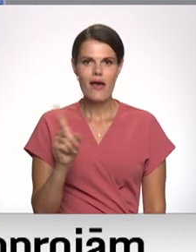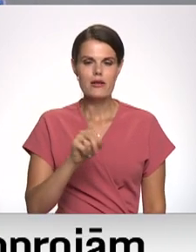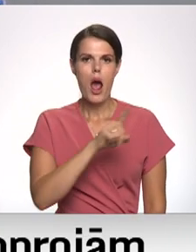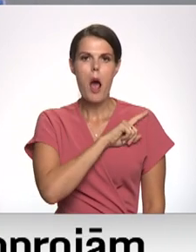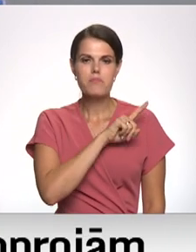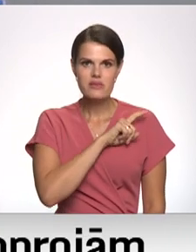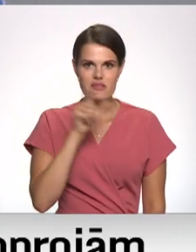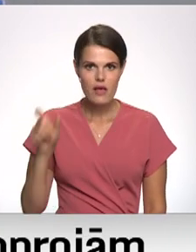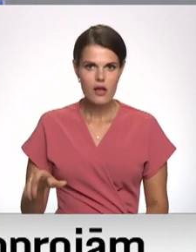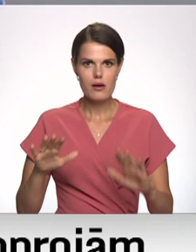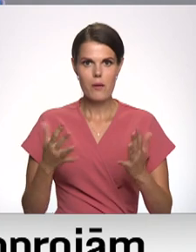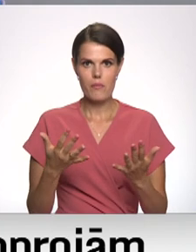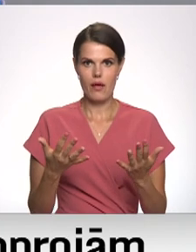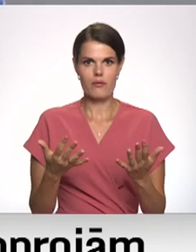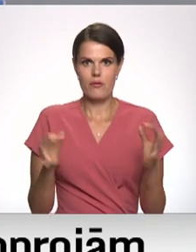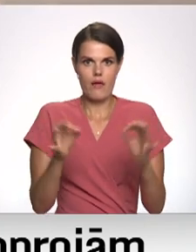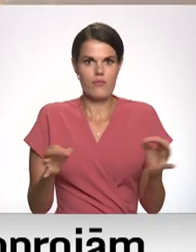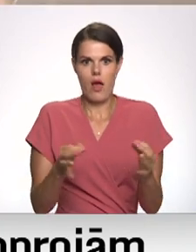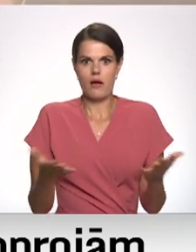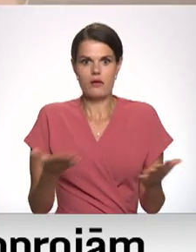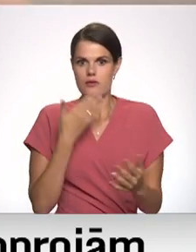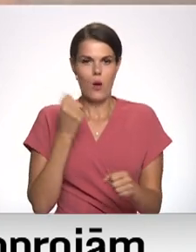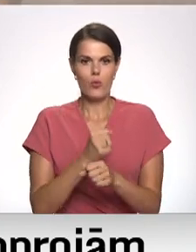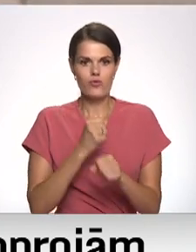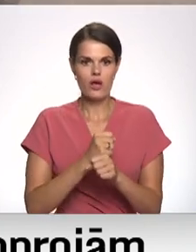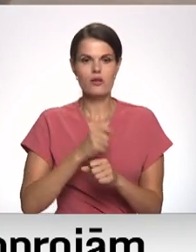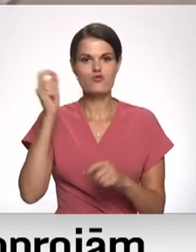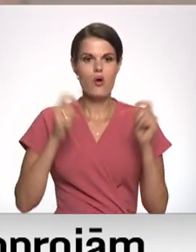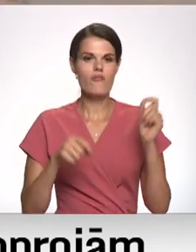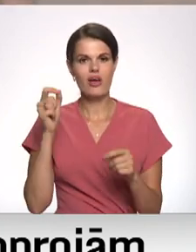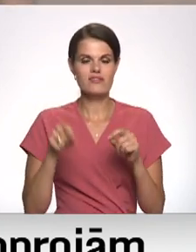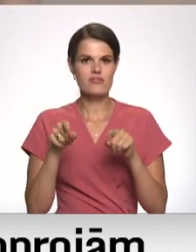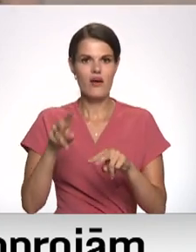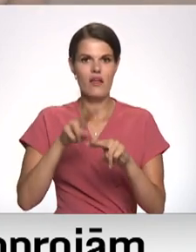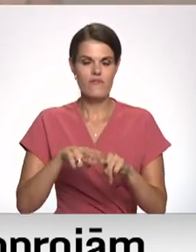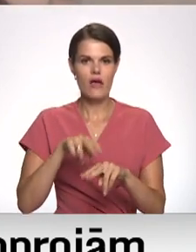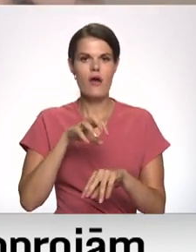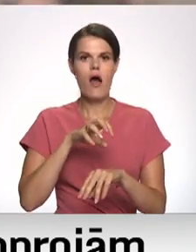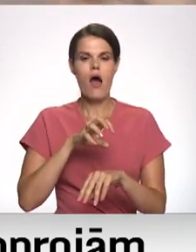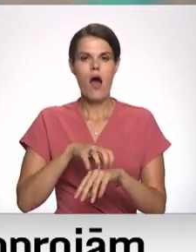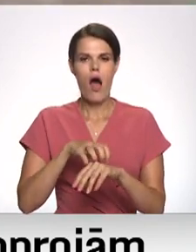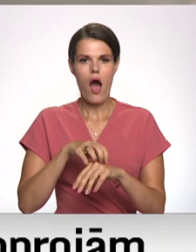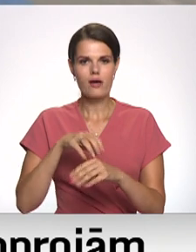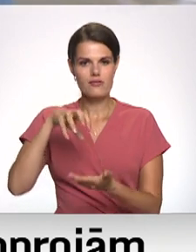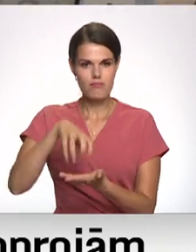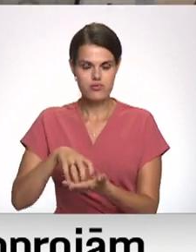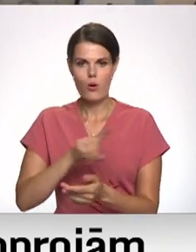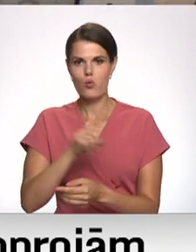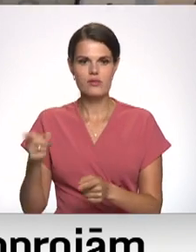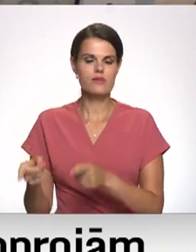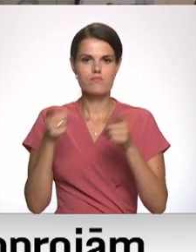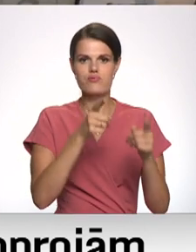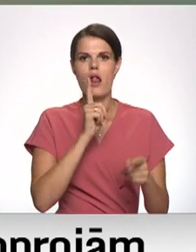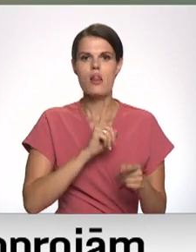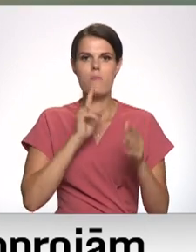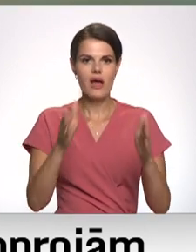un nekas netiek darīts. No festivāla esošā medpunkta Jānis nekavējoties tika pārvests uz Liepājas slimnīcas